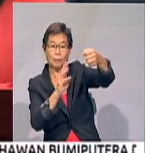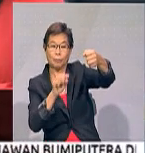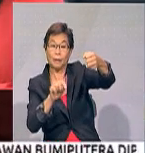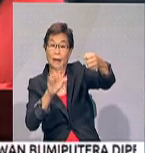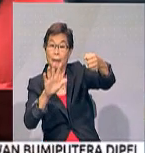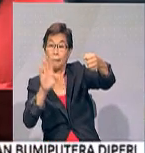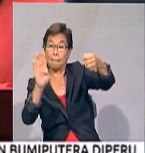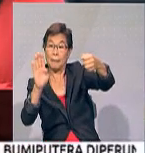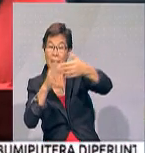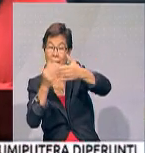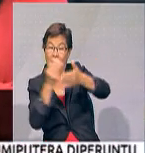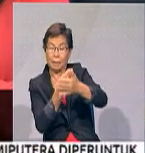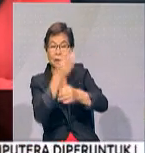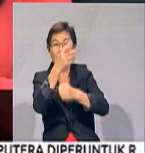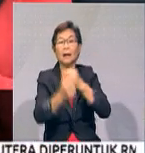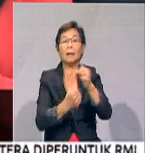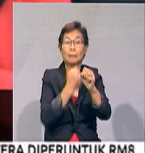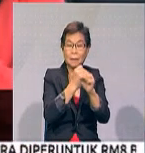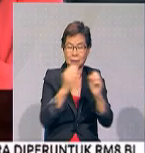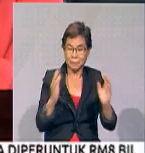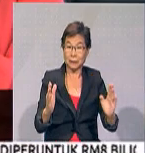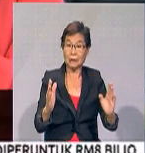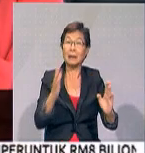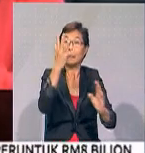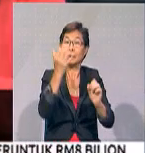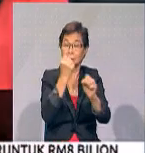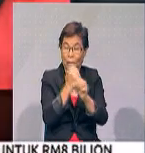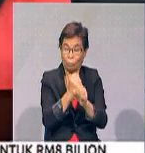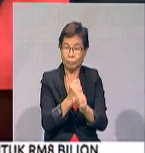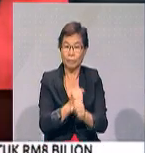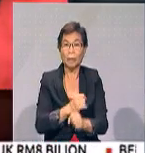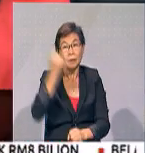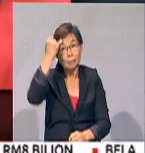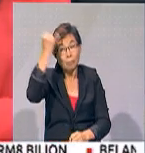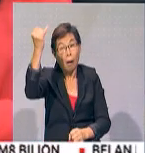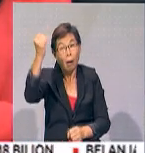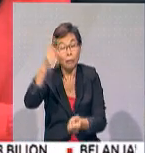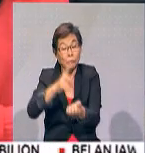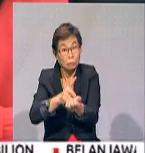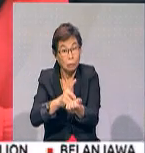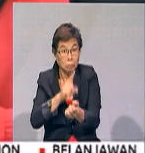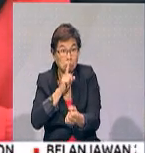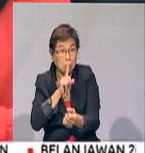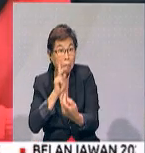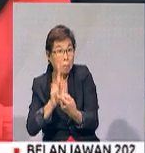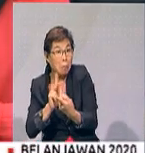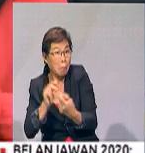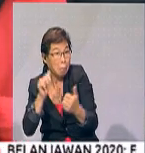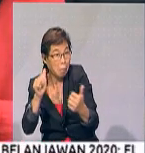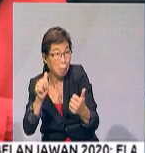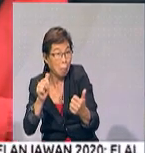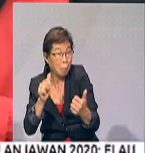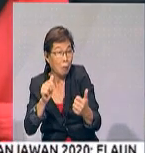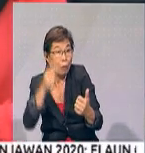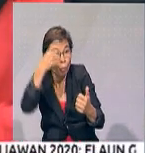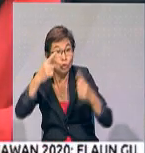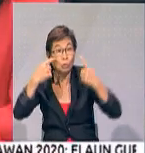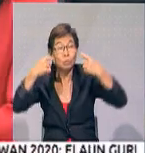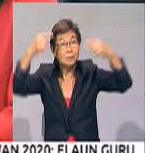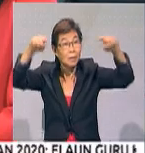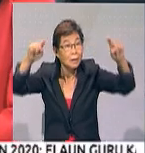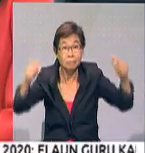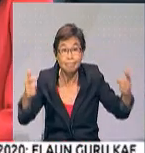6.5 bilion bagi tempoh 5 tahun. Pada hemat doktor, adakah ia realistik untuk direalisasi?